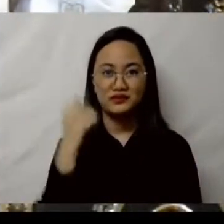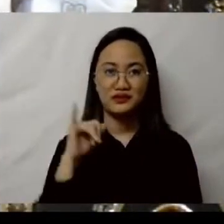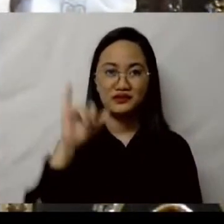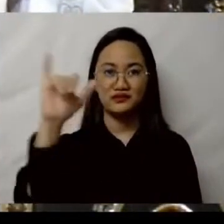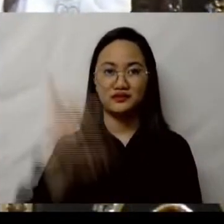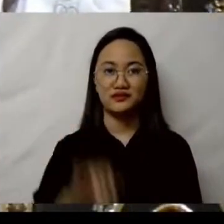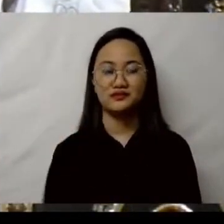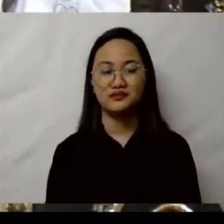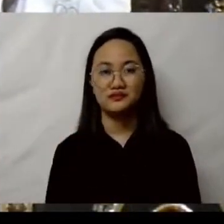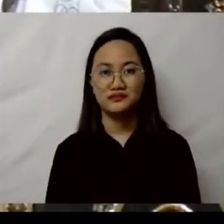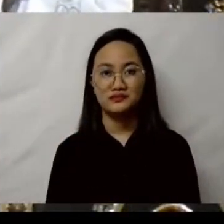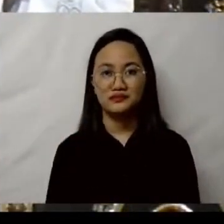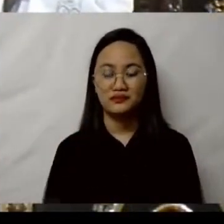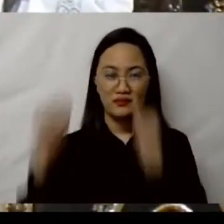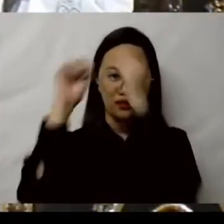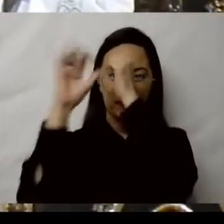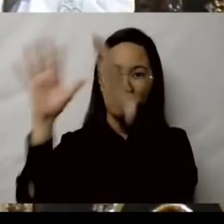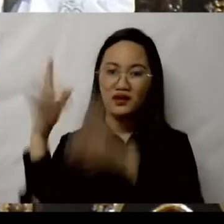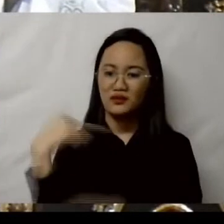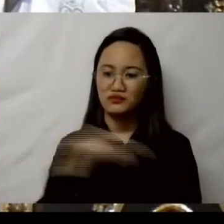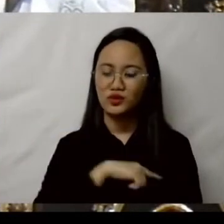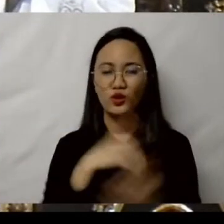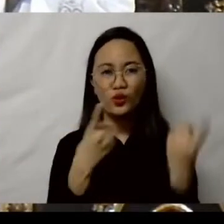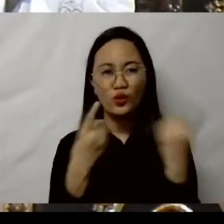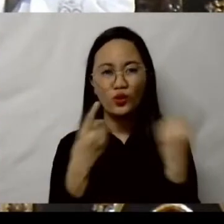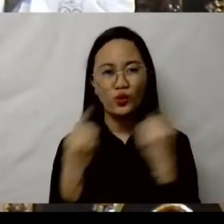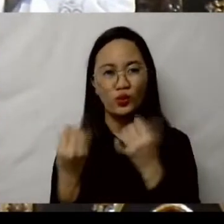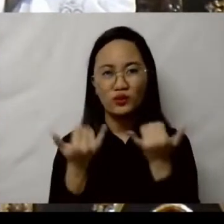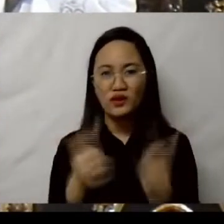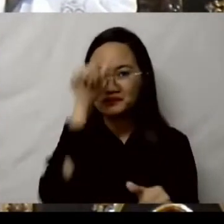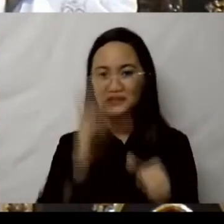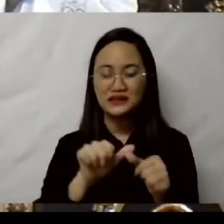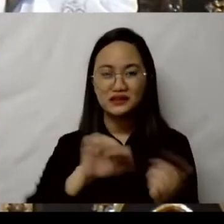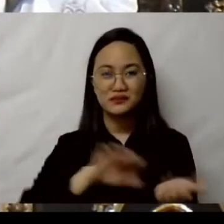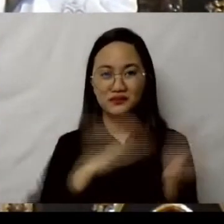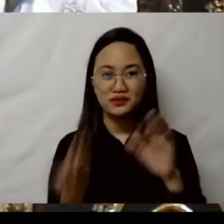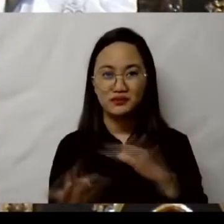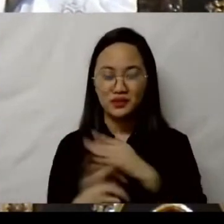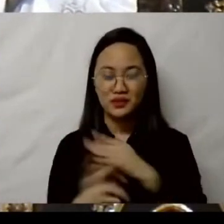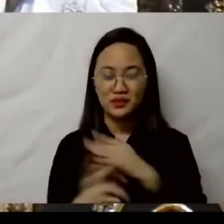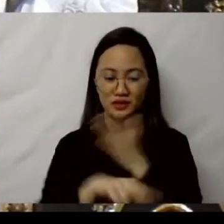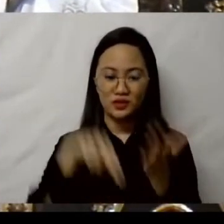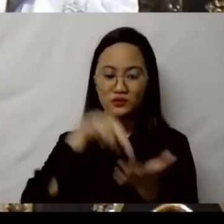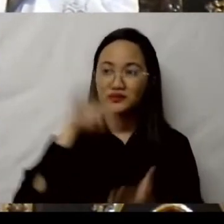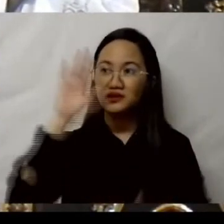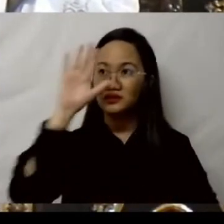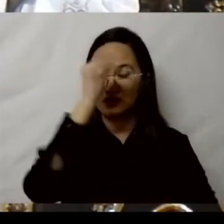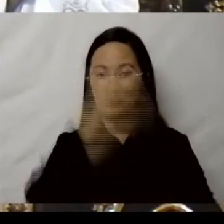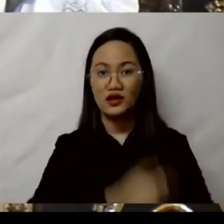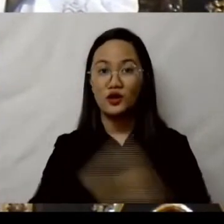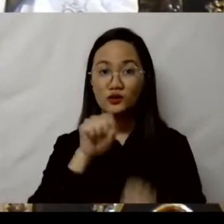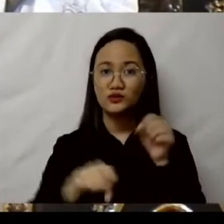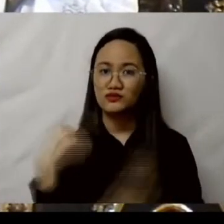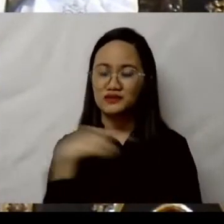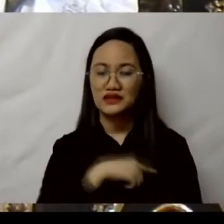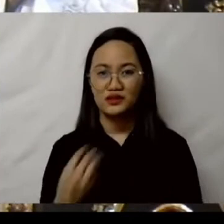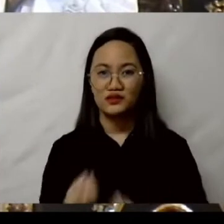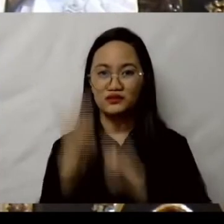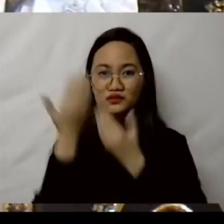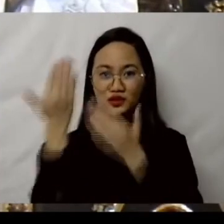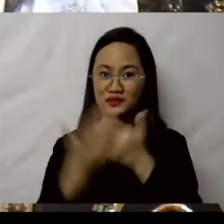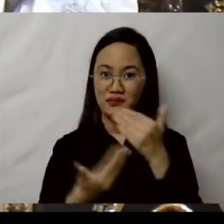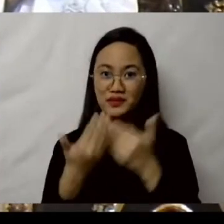Ama, ginagawa namin ngayon ang pag-alala sa pagkamatay at muling pagkabuhay ng iyong anak. Kaya't iniaalay namin sa iyo ang tinapay na